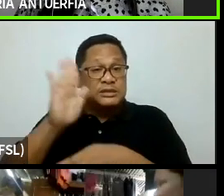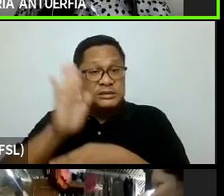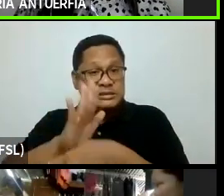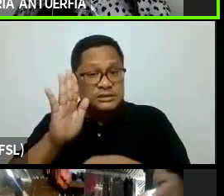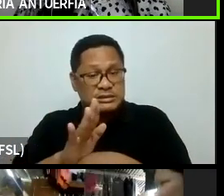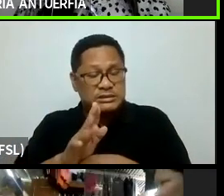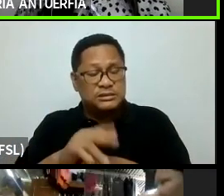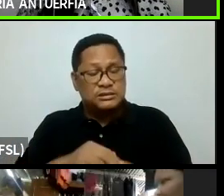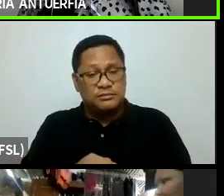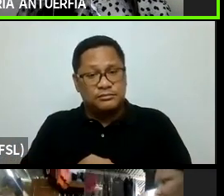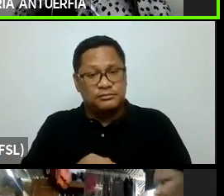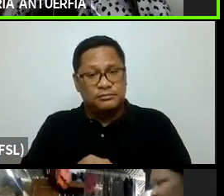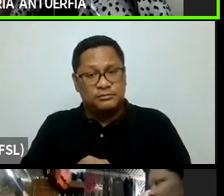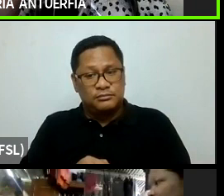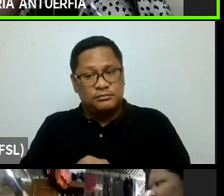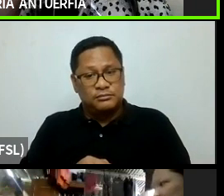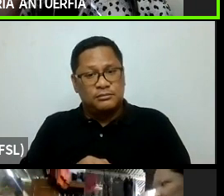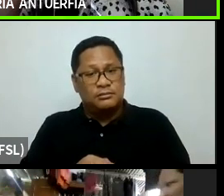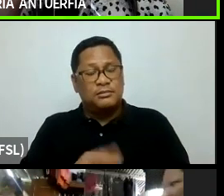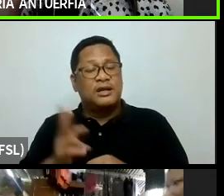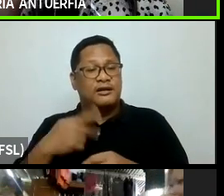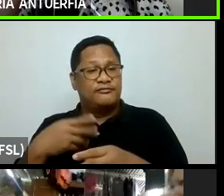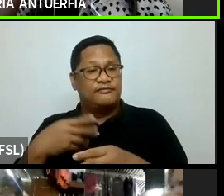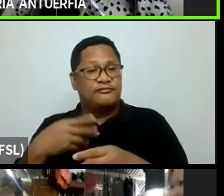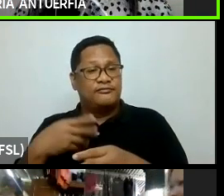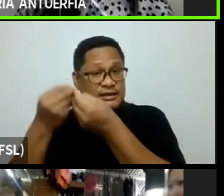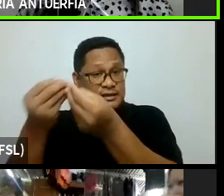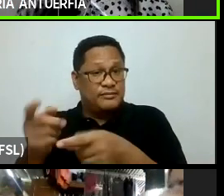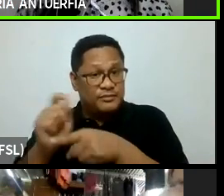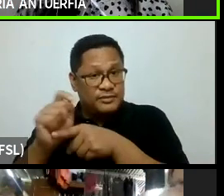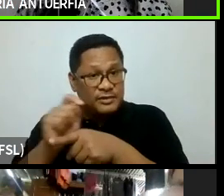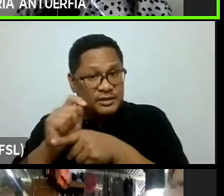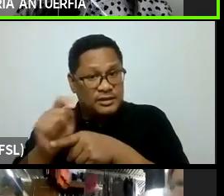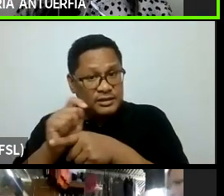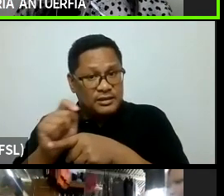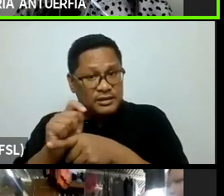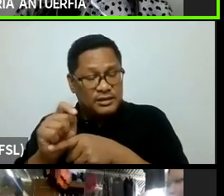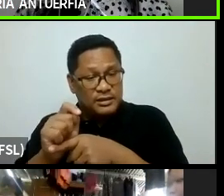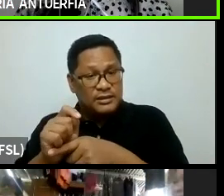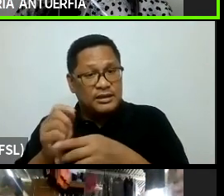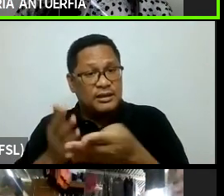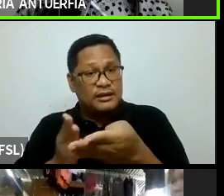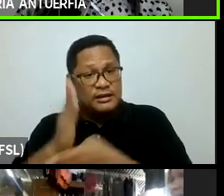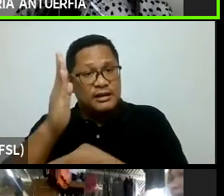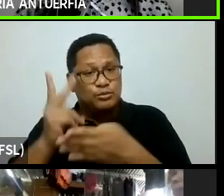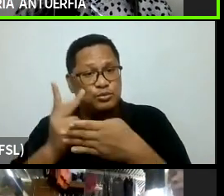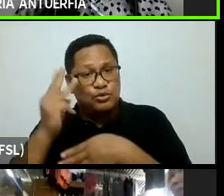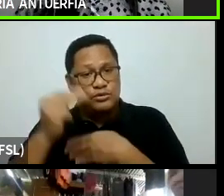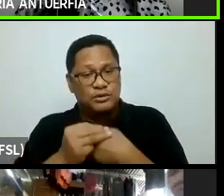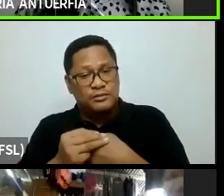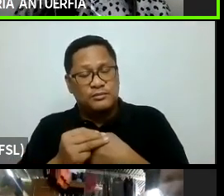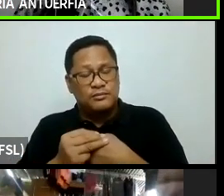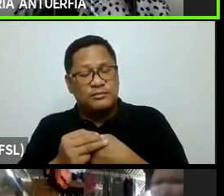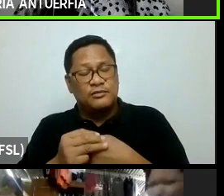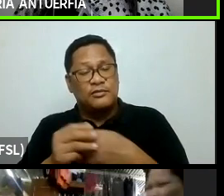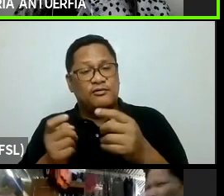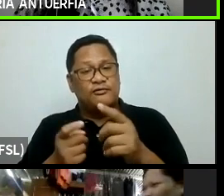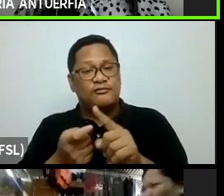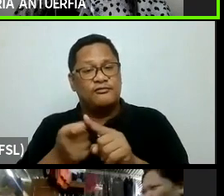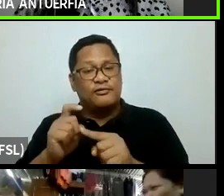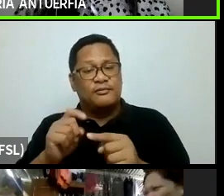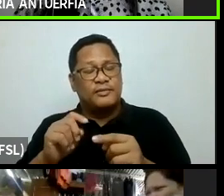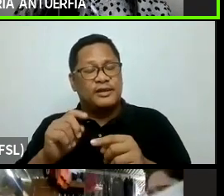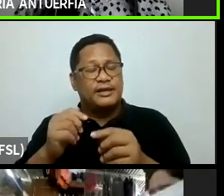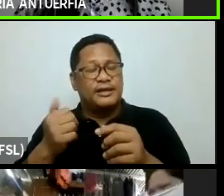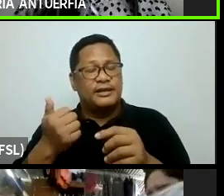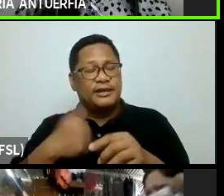by nagbigay ng training namin is Rice program under Maybank Foundation. Nagkaroon